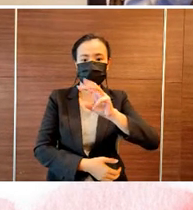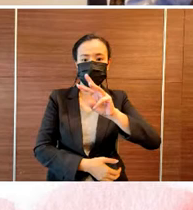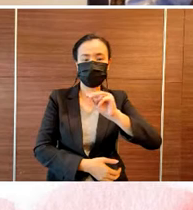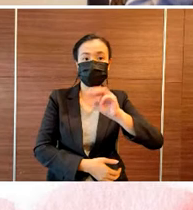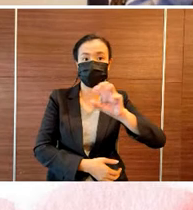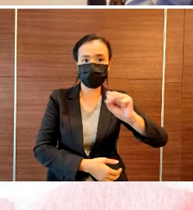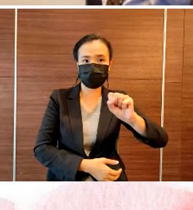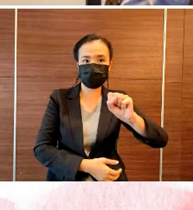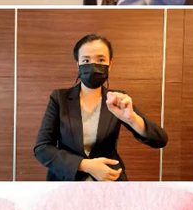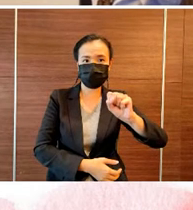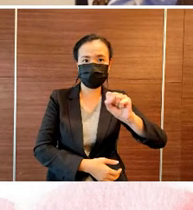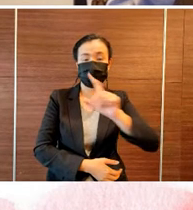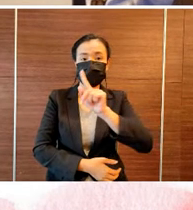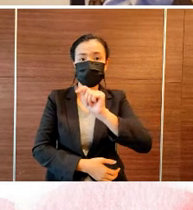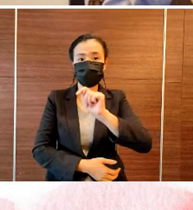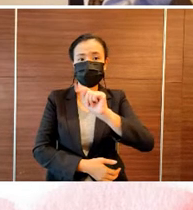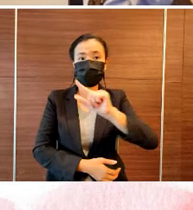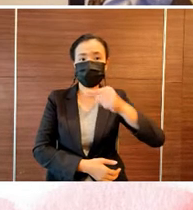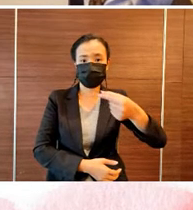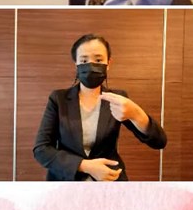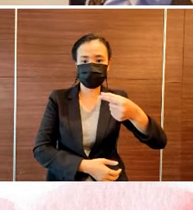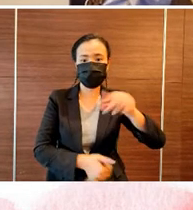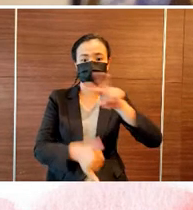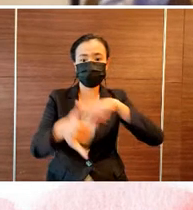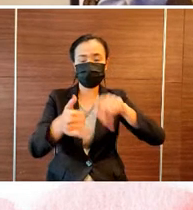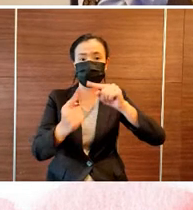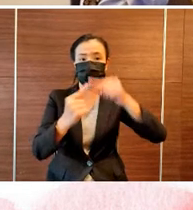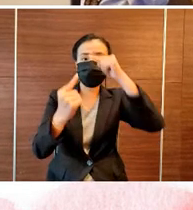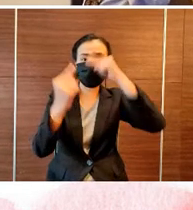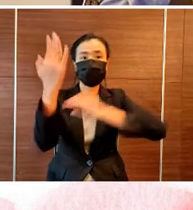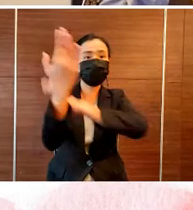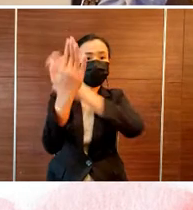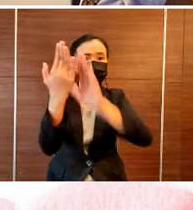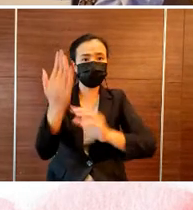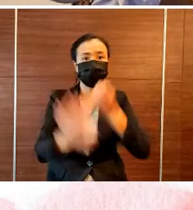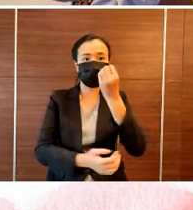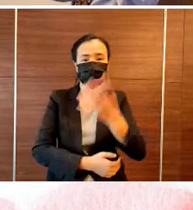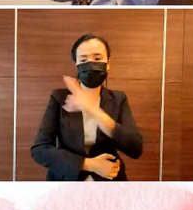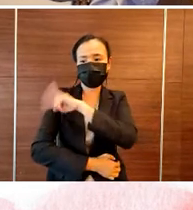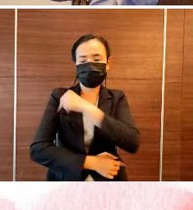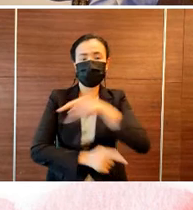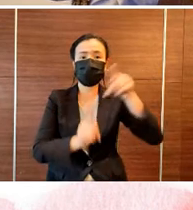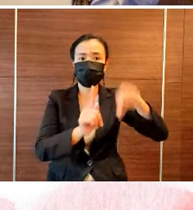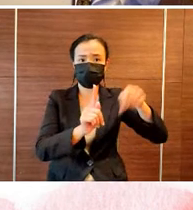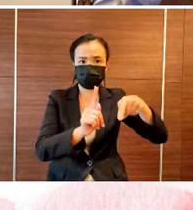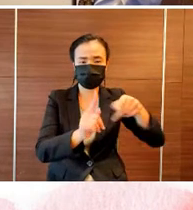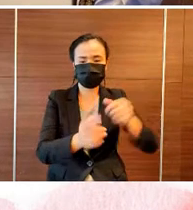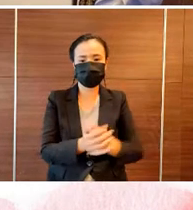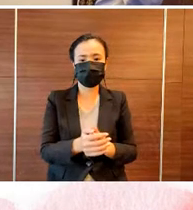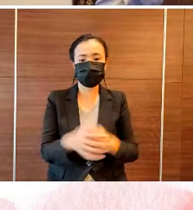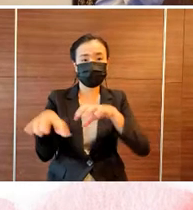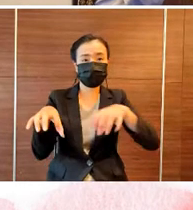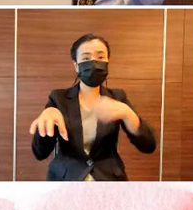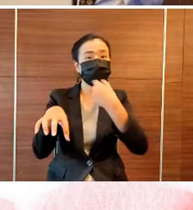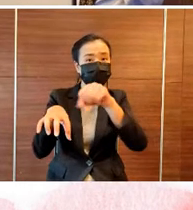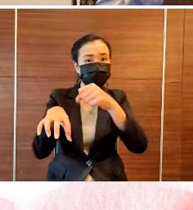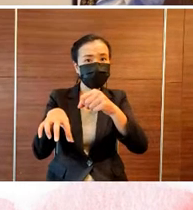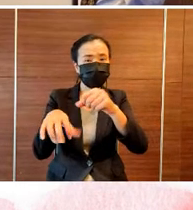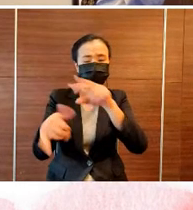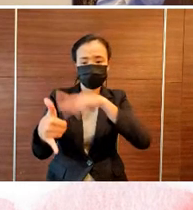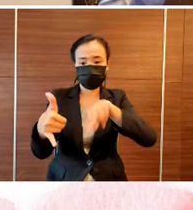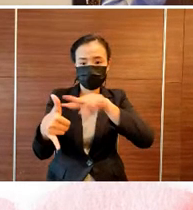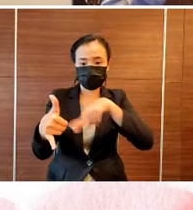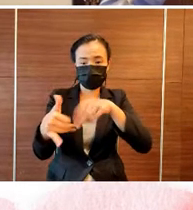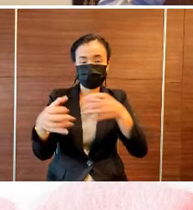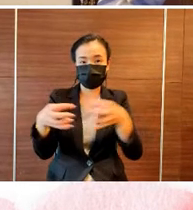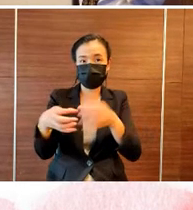มากกว่าครึ่งหนึ่งของการตรวจ HIV ทั่วประเทศไทยจาก 1,000 โรงพยาบาลทั่วประเทศแค่10คลินิกตรวจ HIV